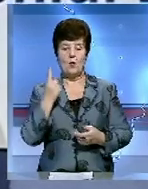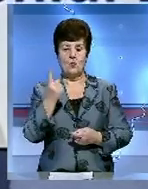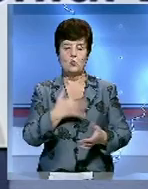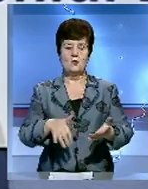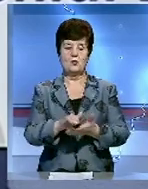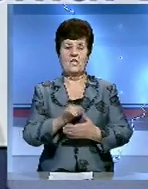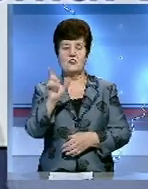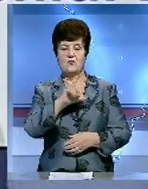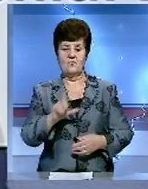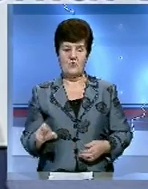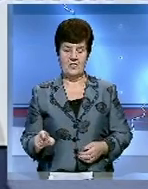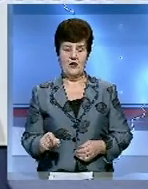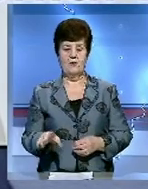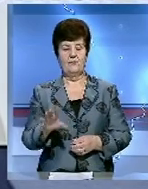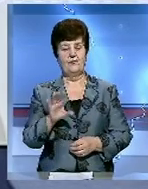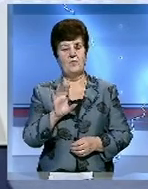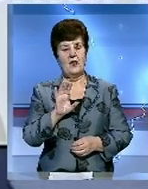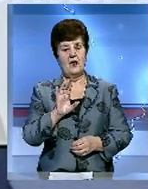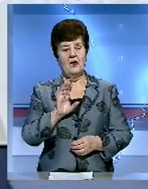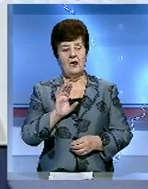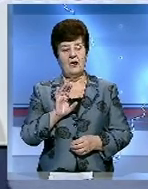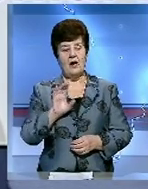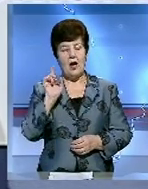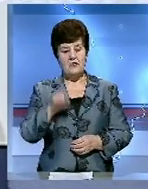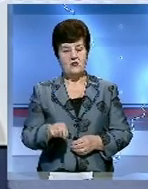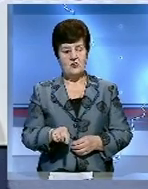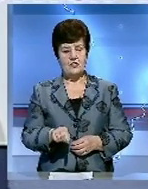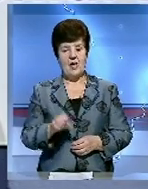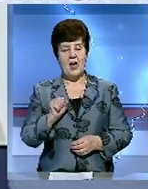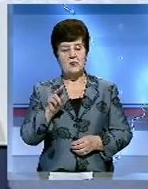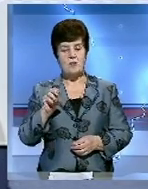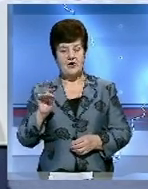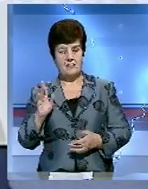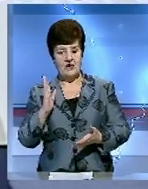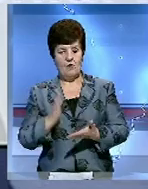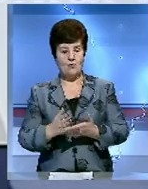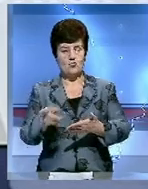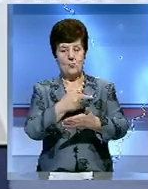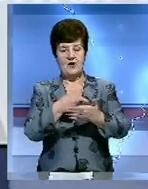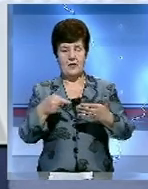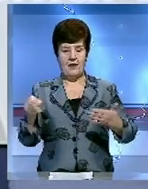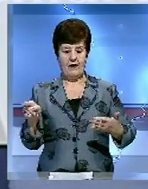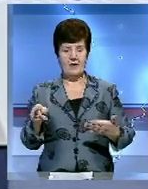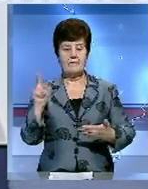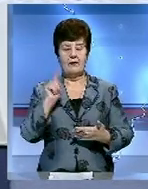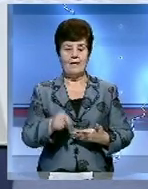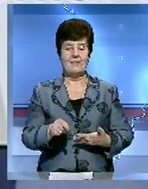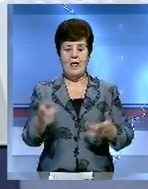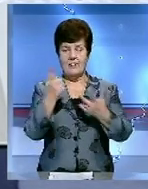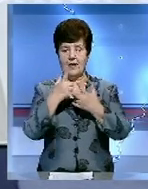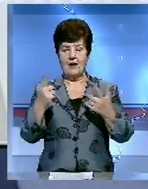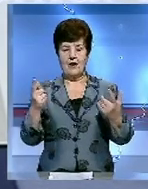civile vibrante. Aceste aspecte au fost subliniate în declarație